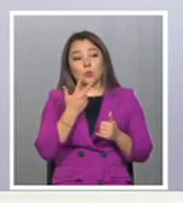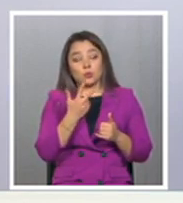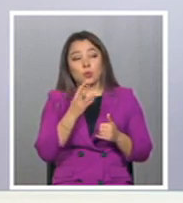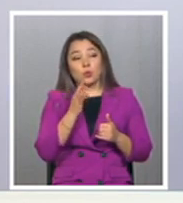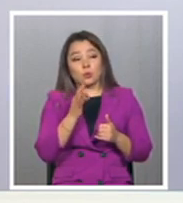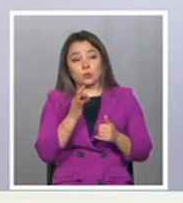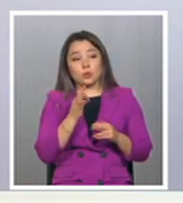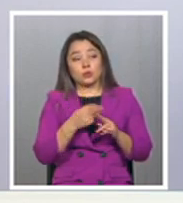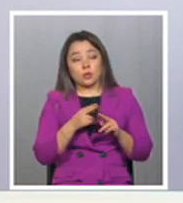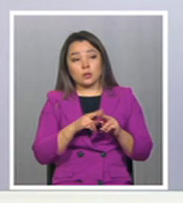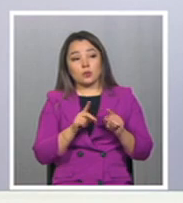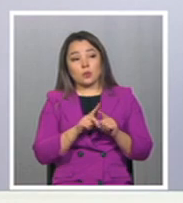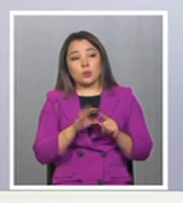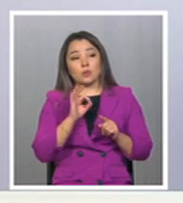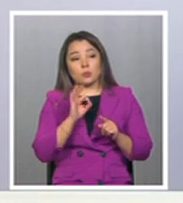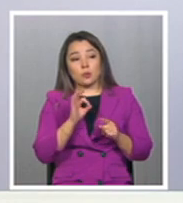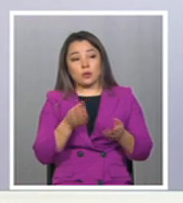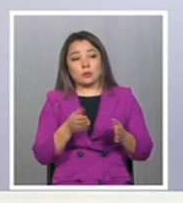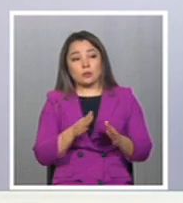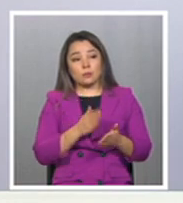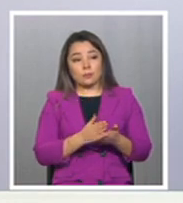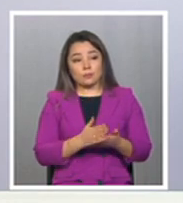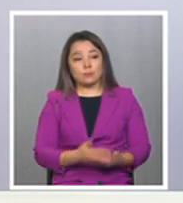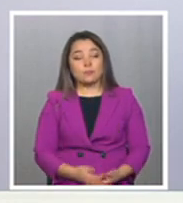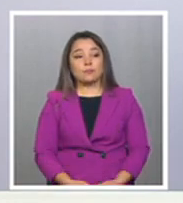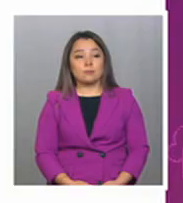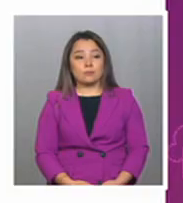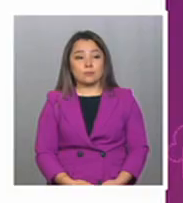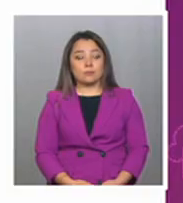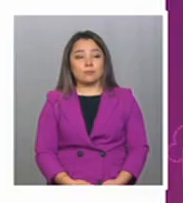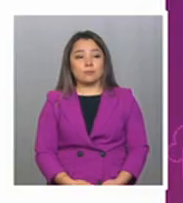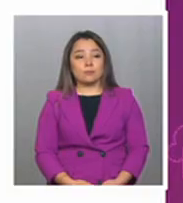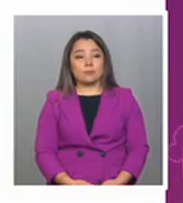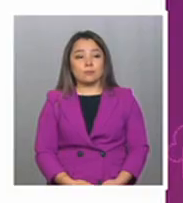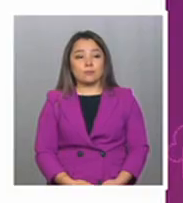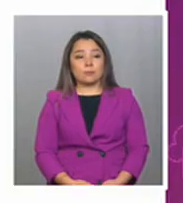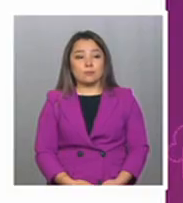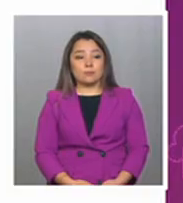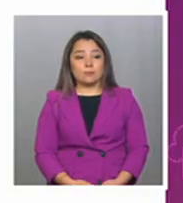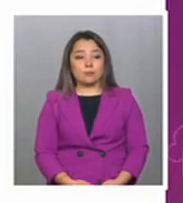қалды. 3-тен 3 алсақ 0 шығады. Өте жақсы. Енді